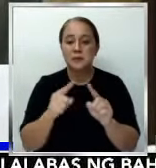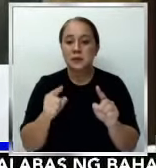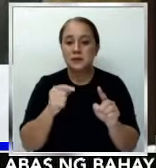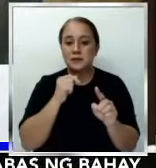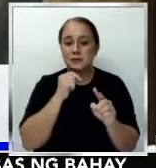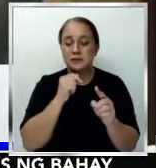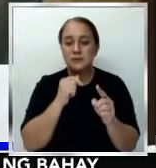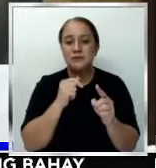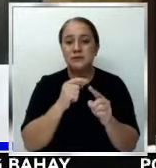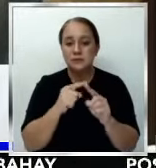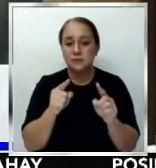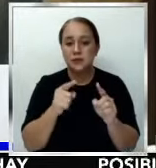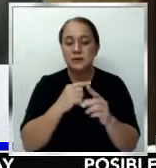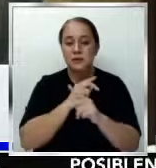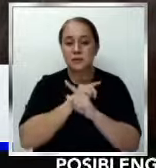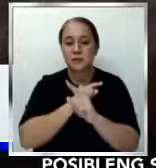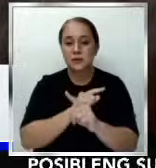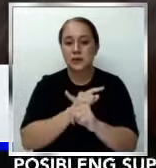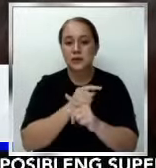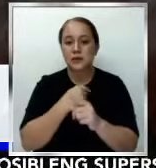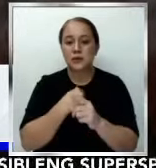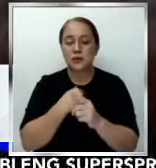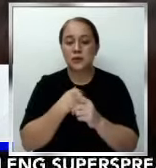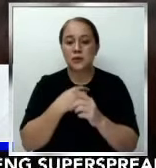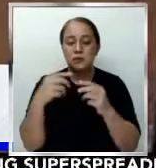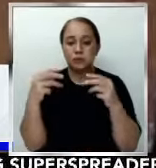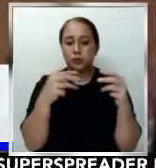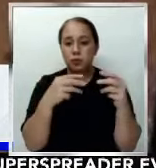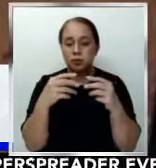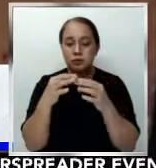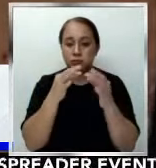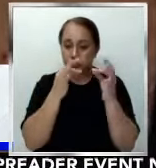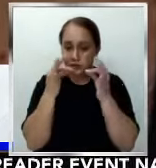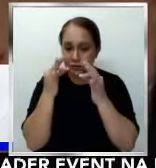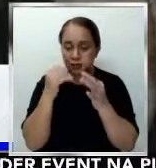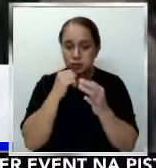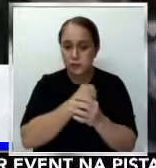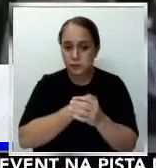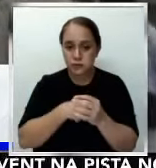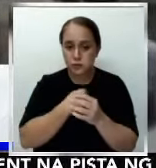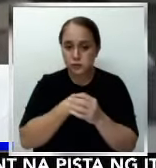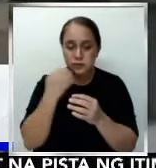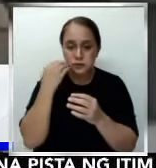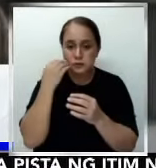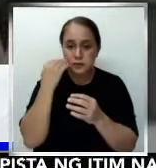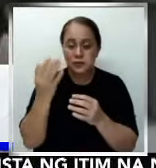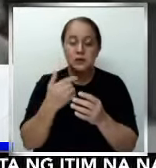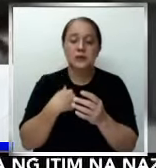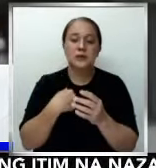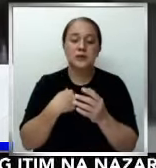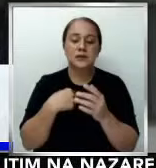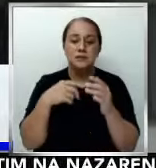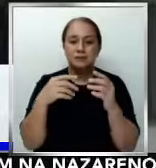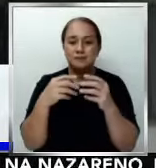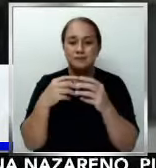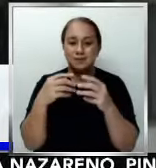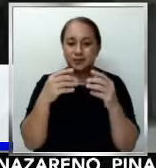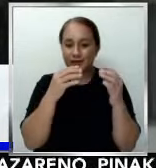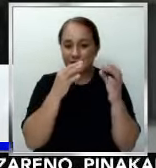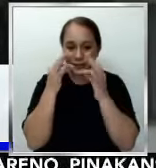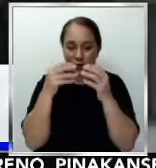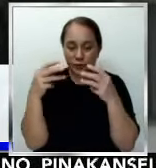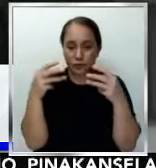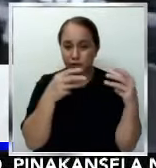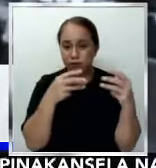na ipagtanggol ang kanyang war on drugs. Hindi raw siya magsusori sa mga napatay sa drug war at muli giniit na hindi siya magpapaliti sa